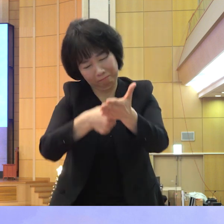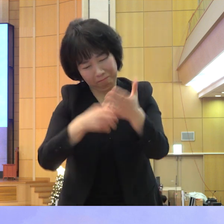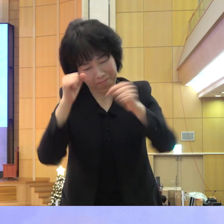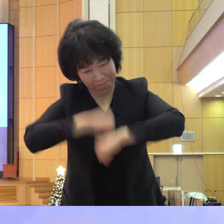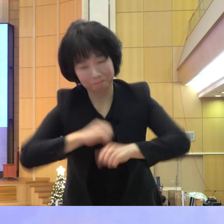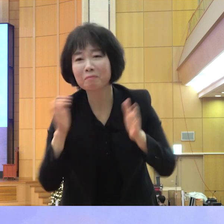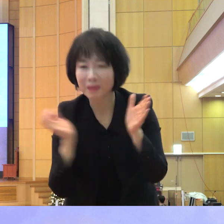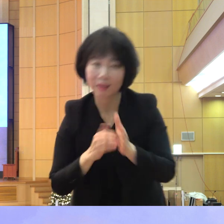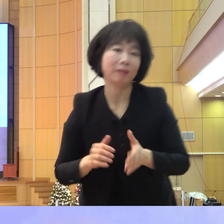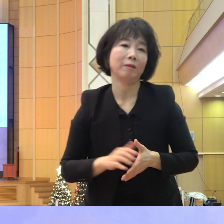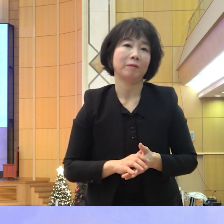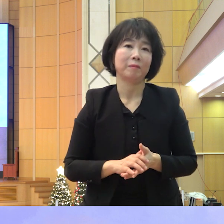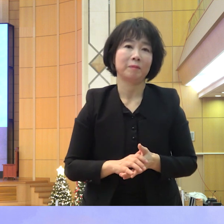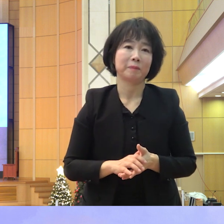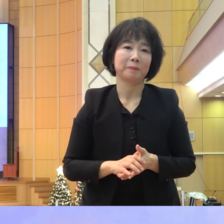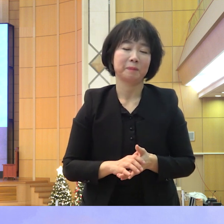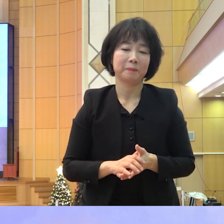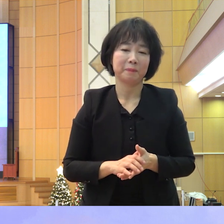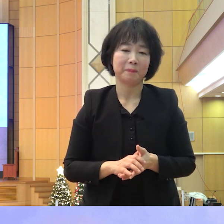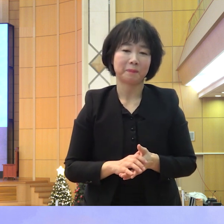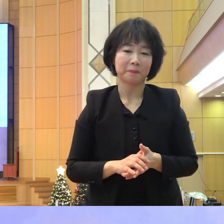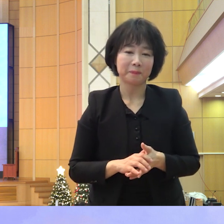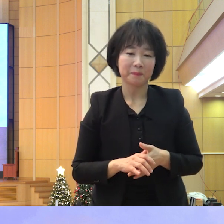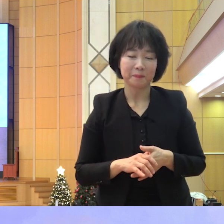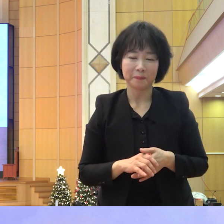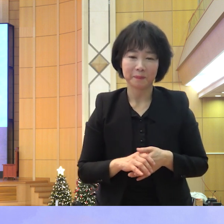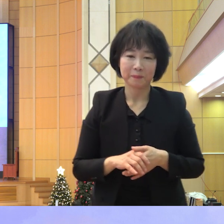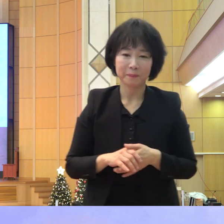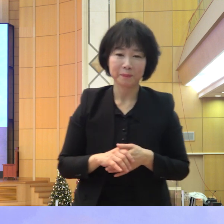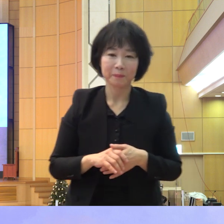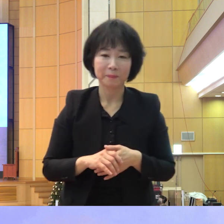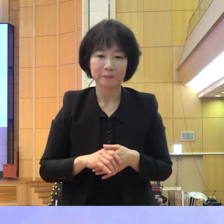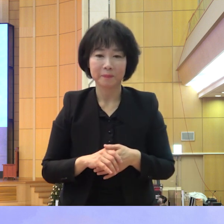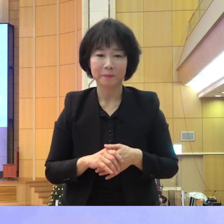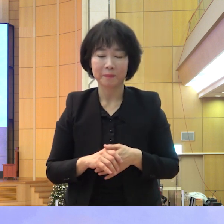놈이야. 내 말을 듣는지 안 듣는지 모르겠지만